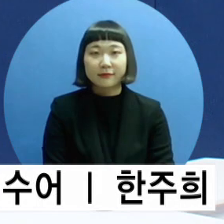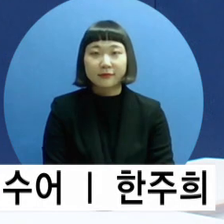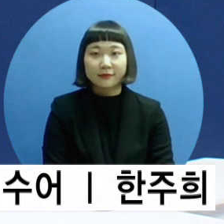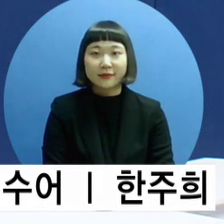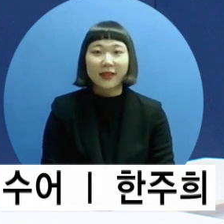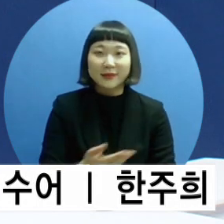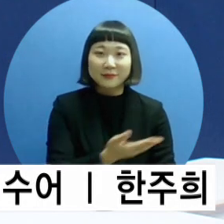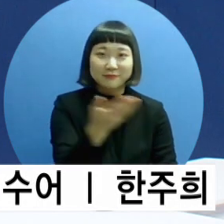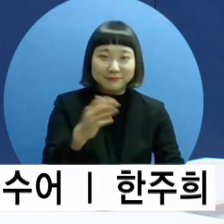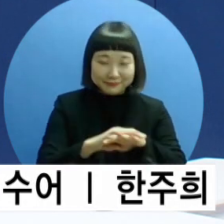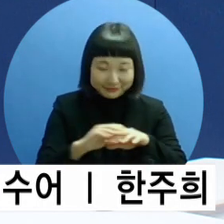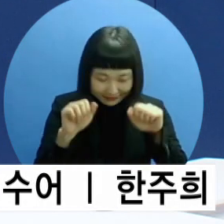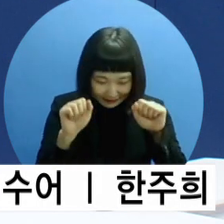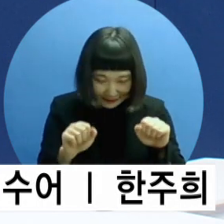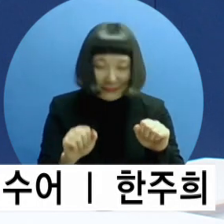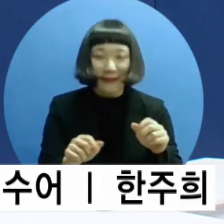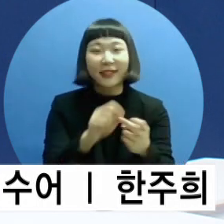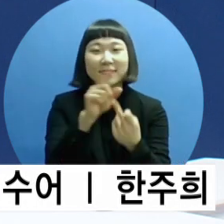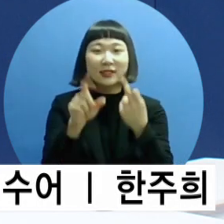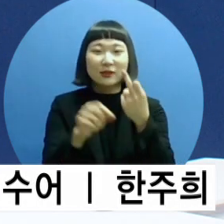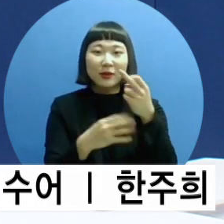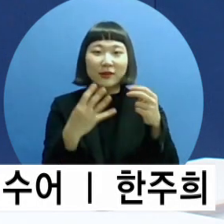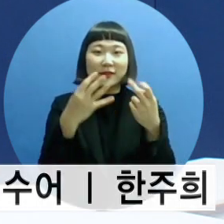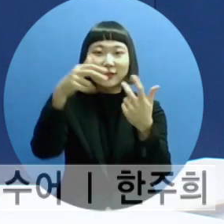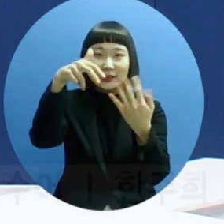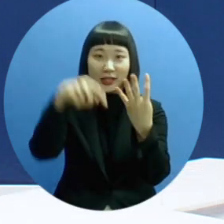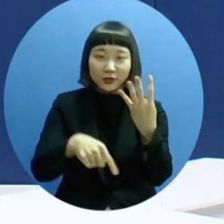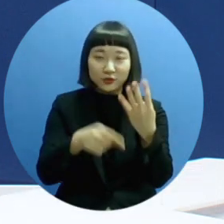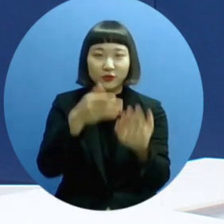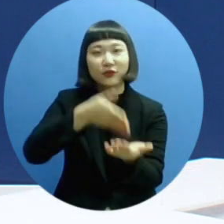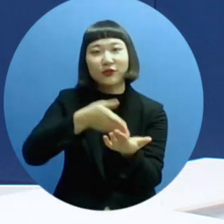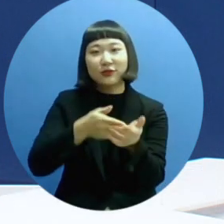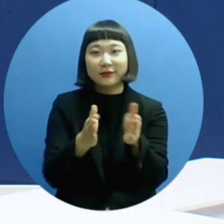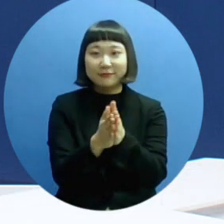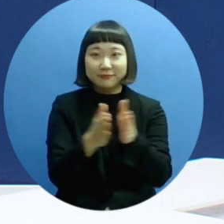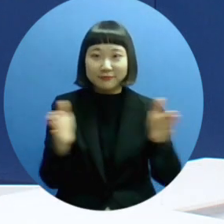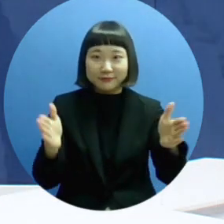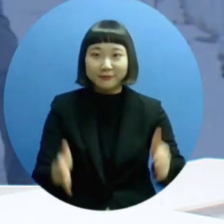시청자 여러분 안녕하십니까? 12월 넷째 주 BTV 주간종합 뉴스 시작합니다.